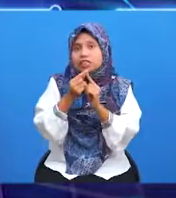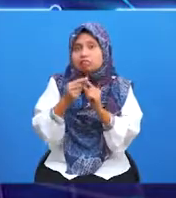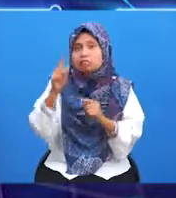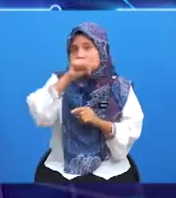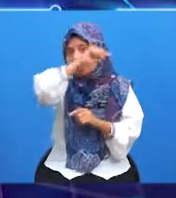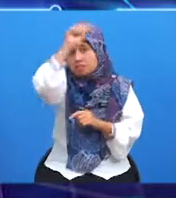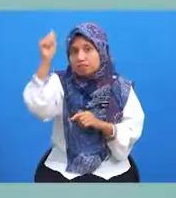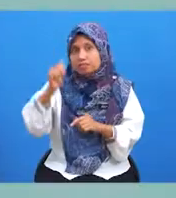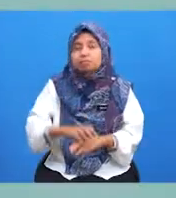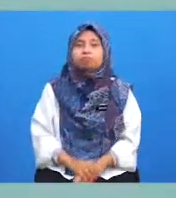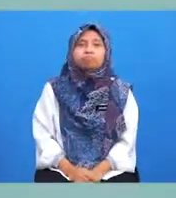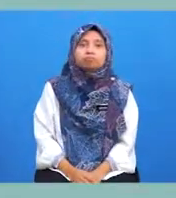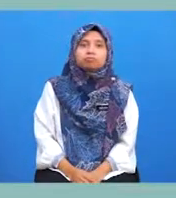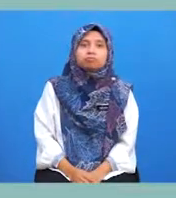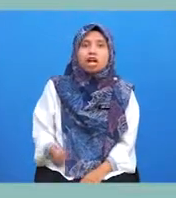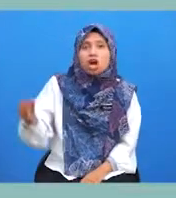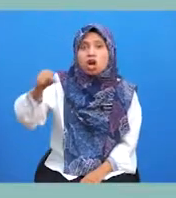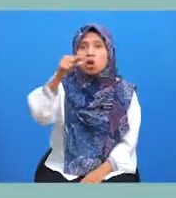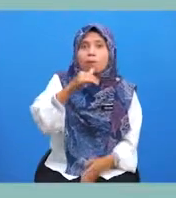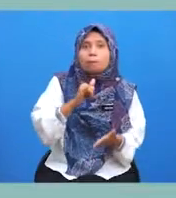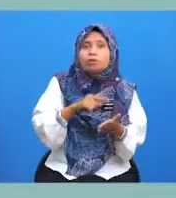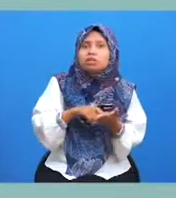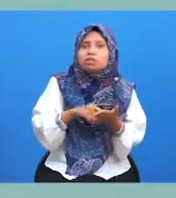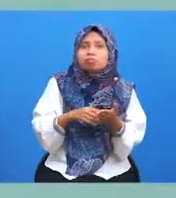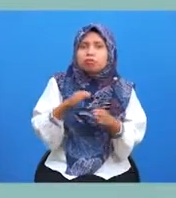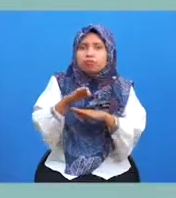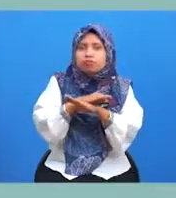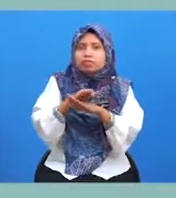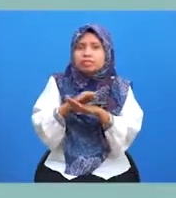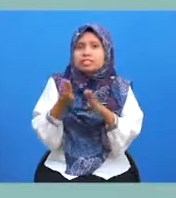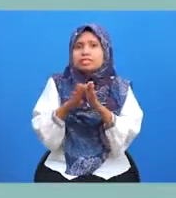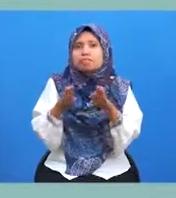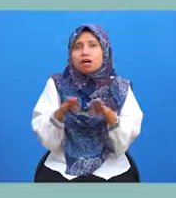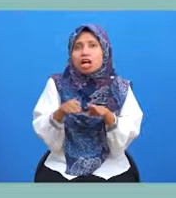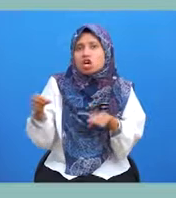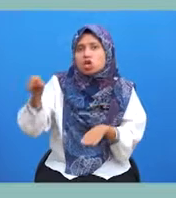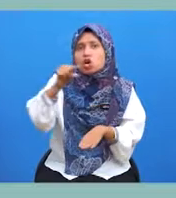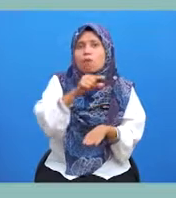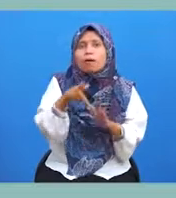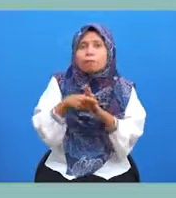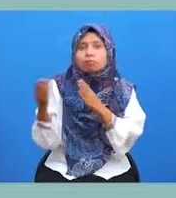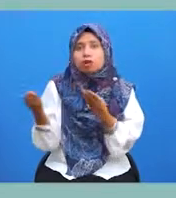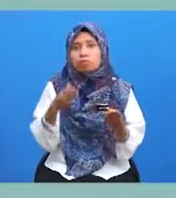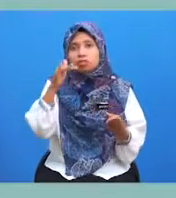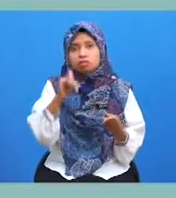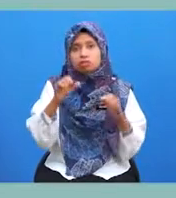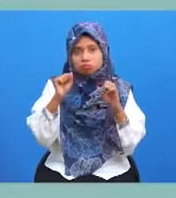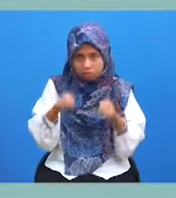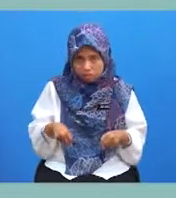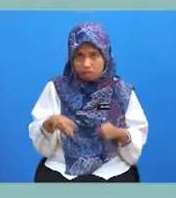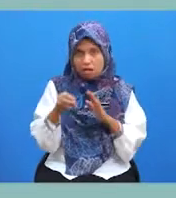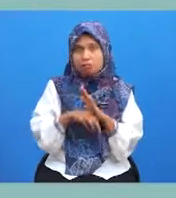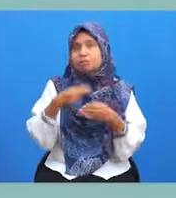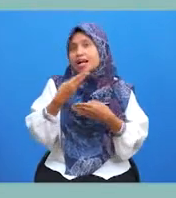lepas. Gelombang ini berfungsi sebagai gelombang pembawa yang